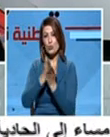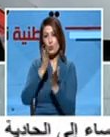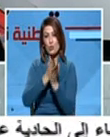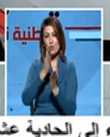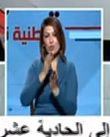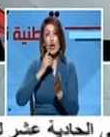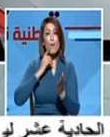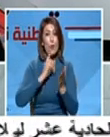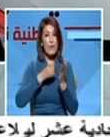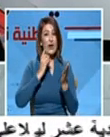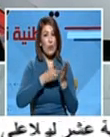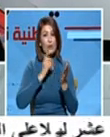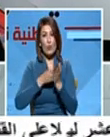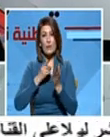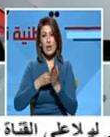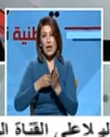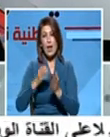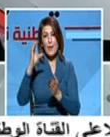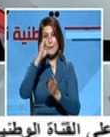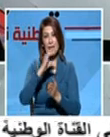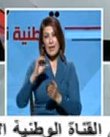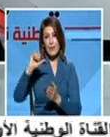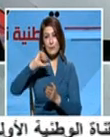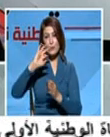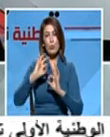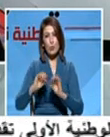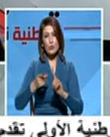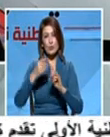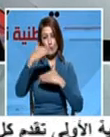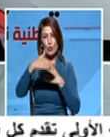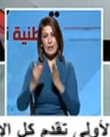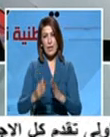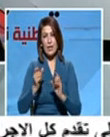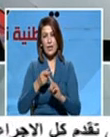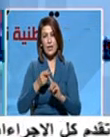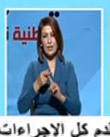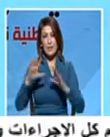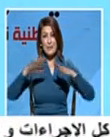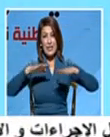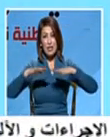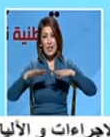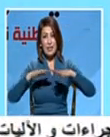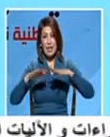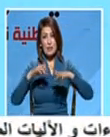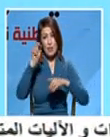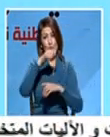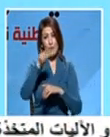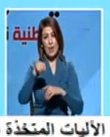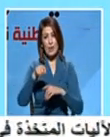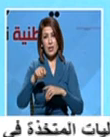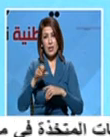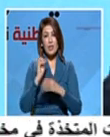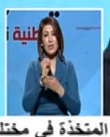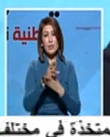دونك في موافقة موافقة المسبقة من الصندوق، لا ينجم يمشي بالإجراءات للصيدلي